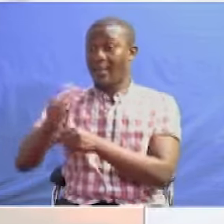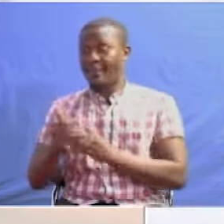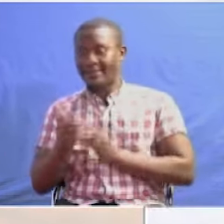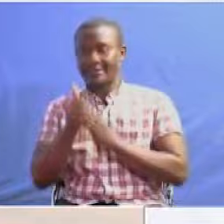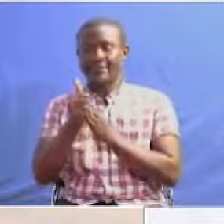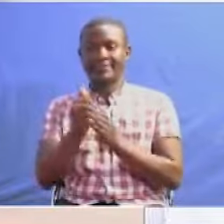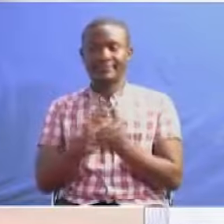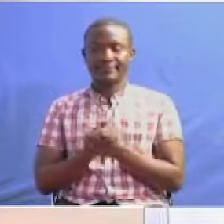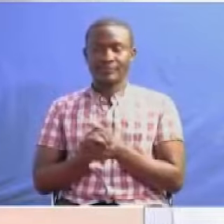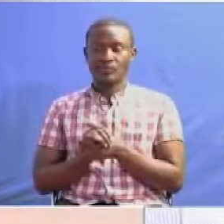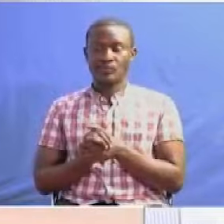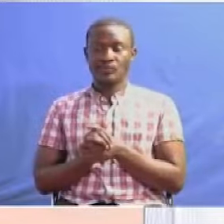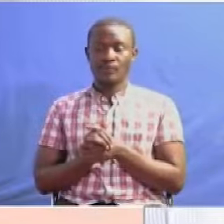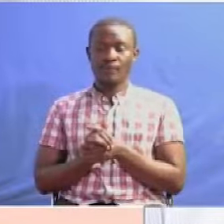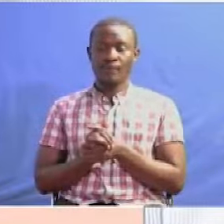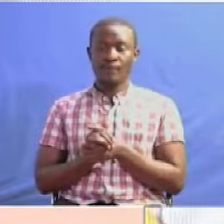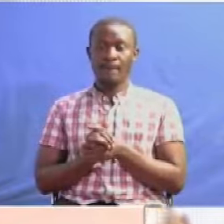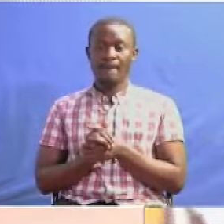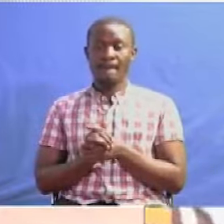wengine.